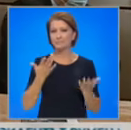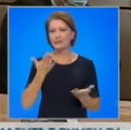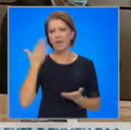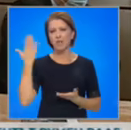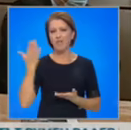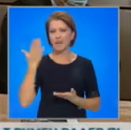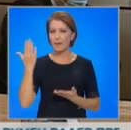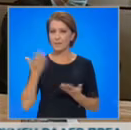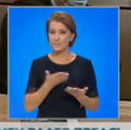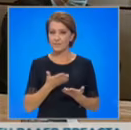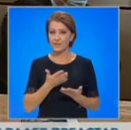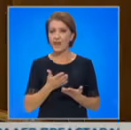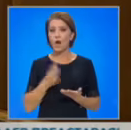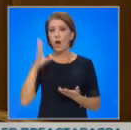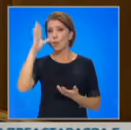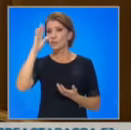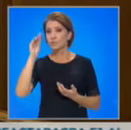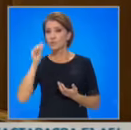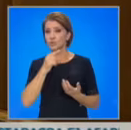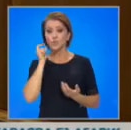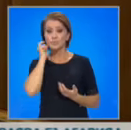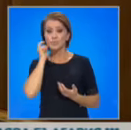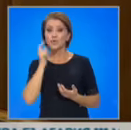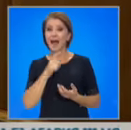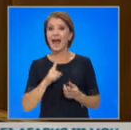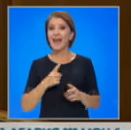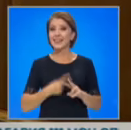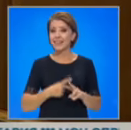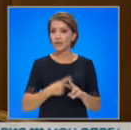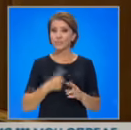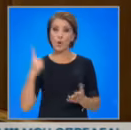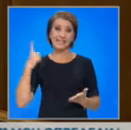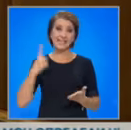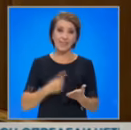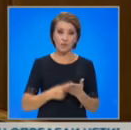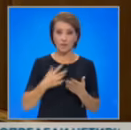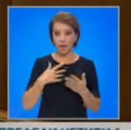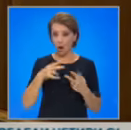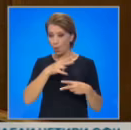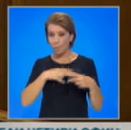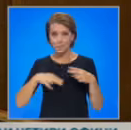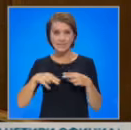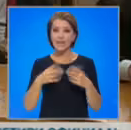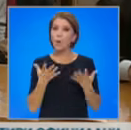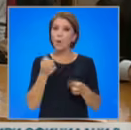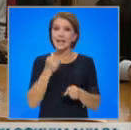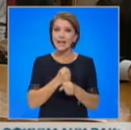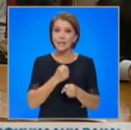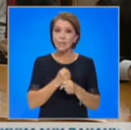Госпожа Нинова с директива едва ли не ни задължи комисията кога да работи и кога да не